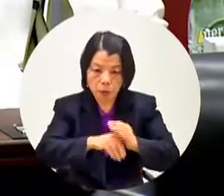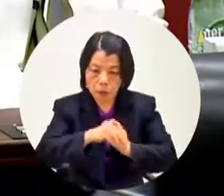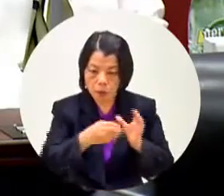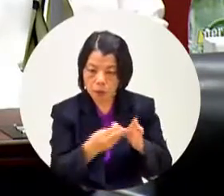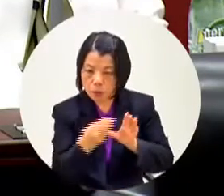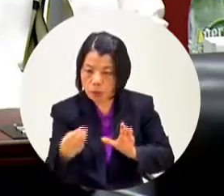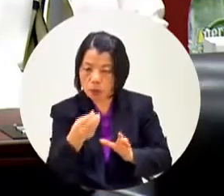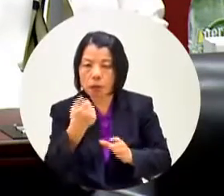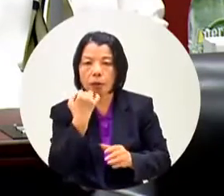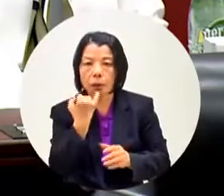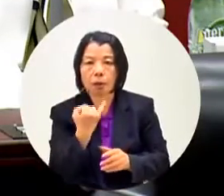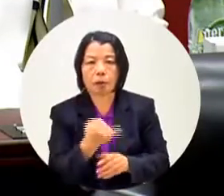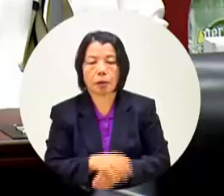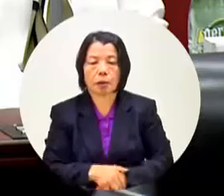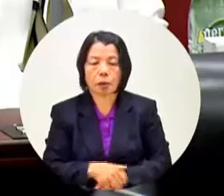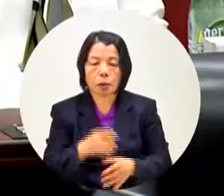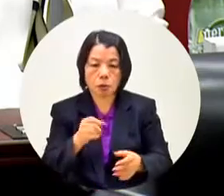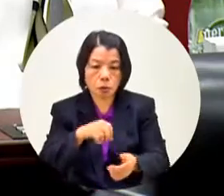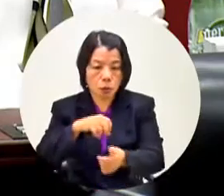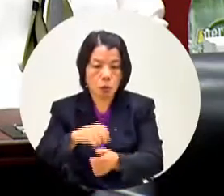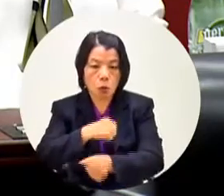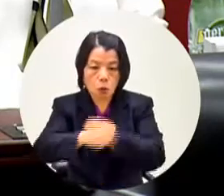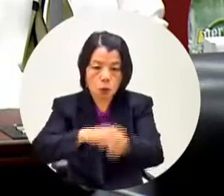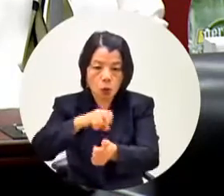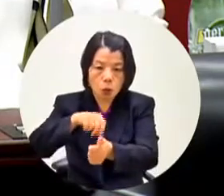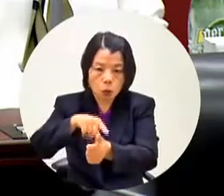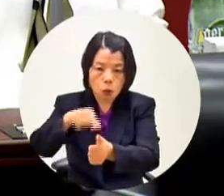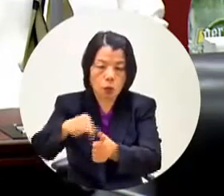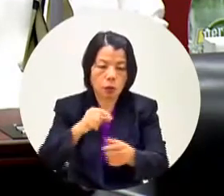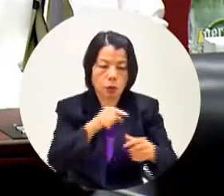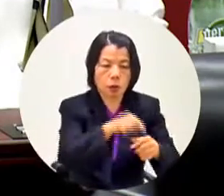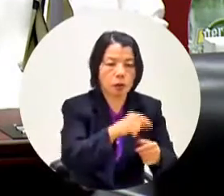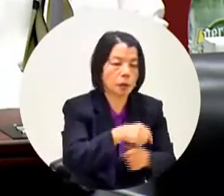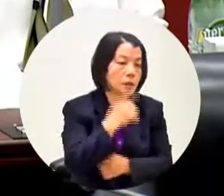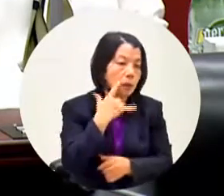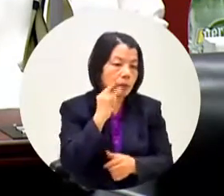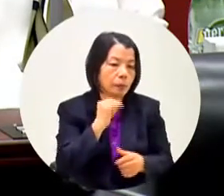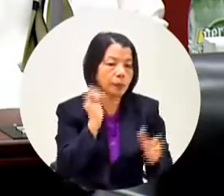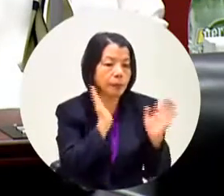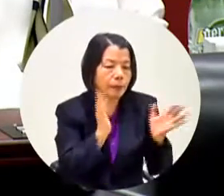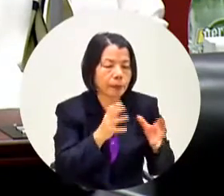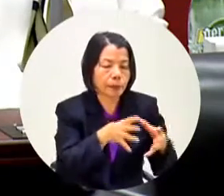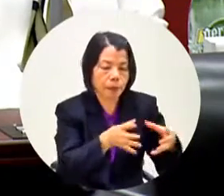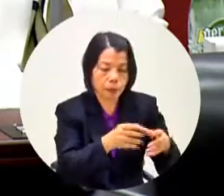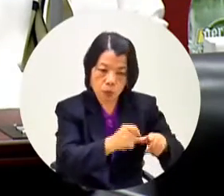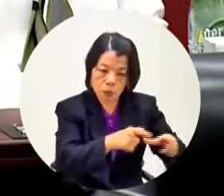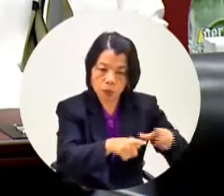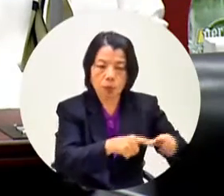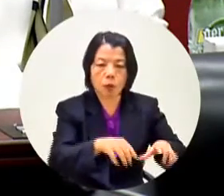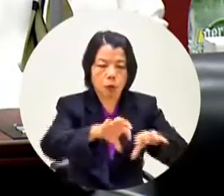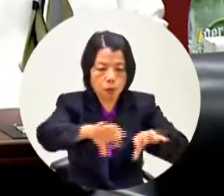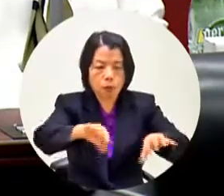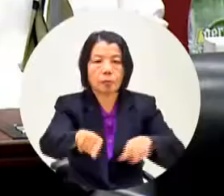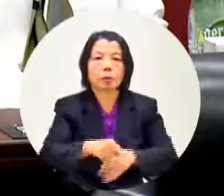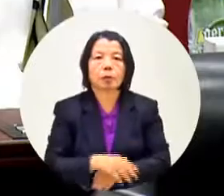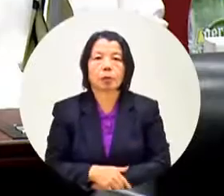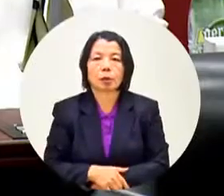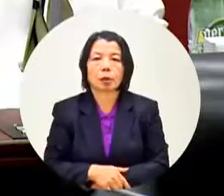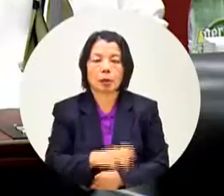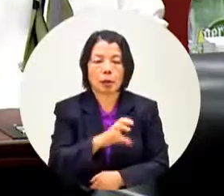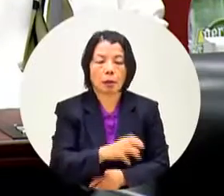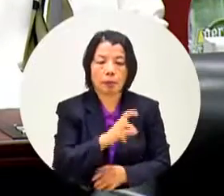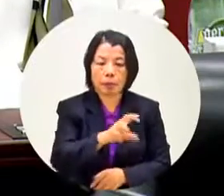现在最好、哦、对最多市民朋友们期待的共融式亲子公园、共融式宠物公园来做规划？所